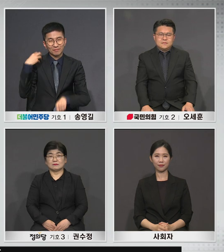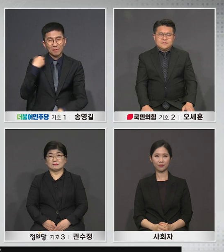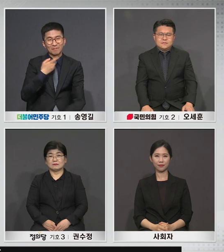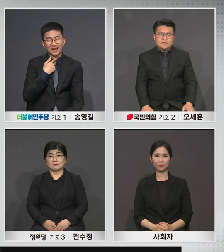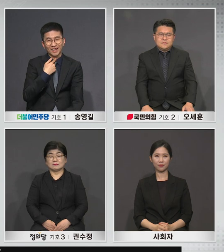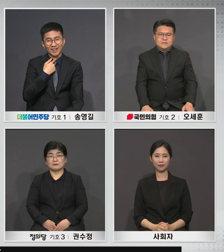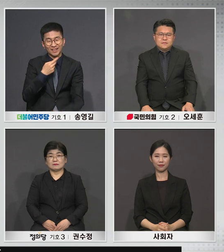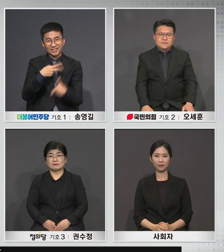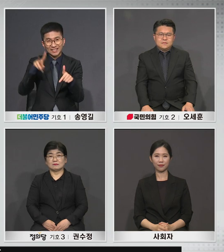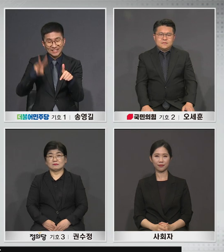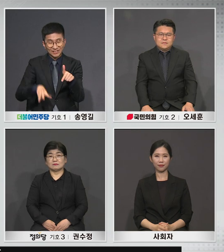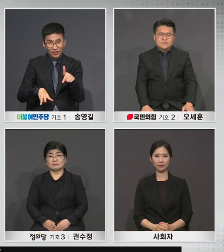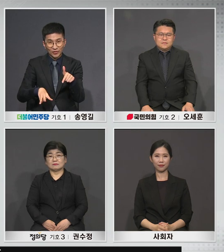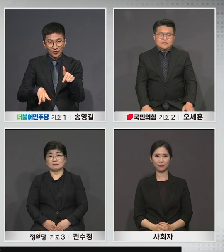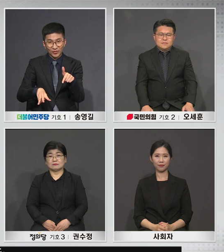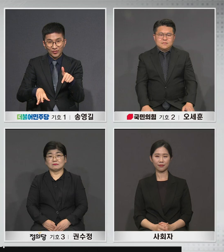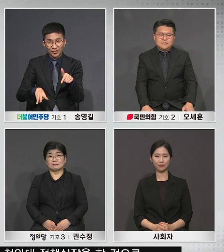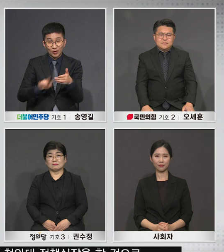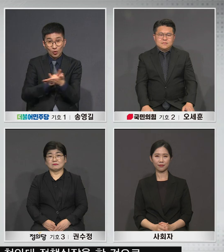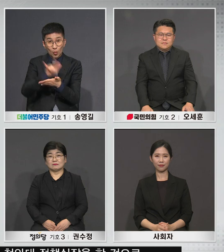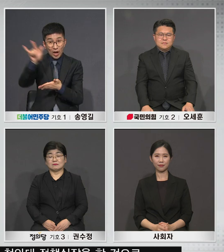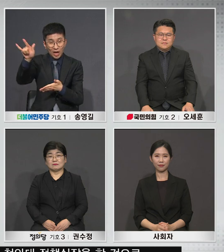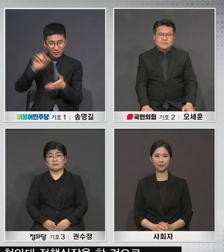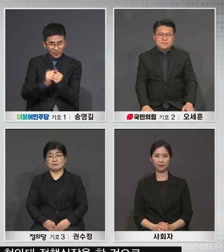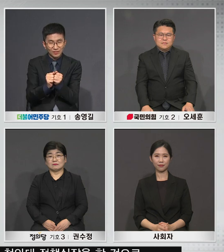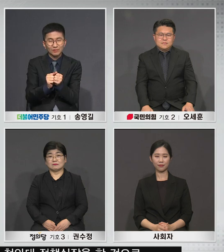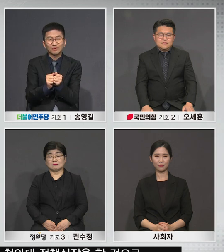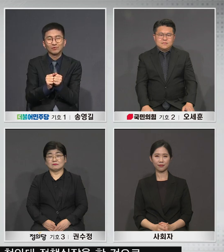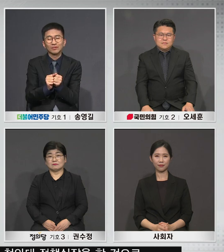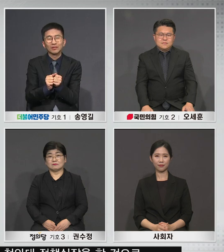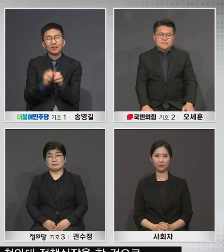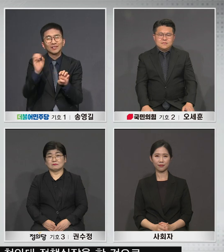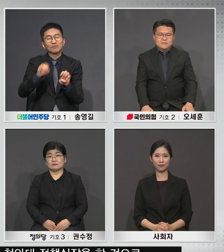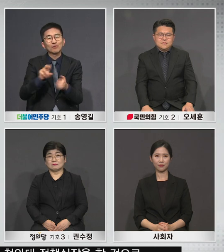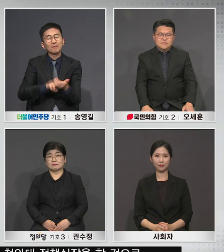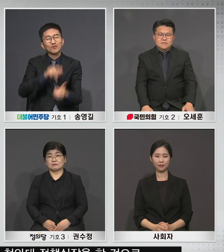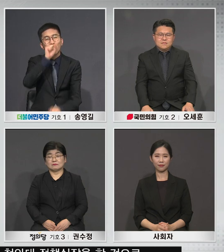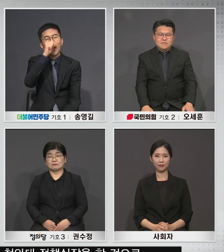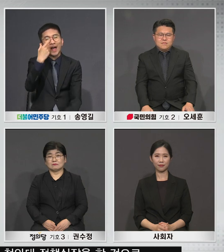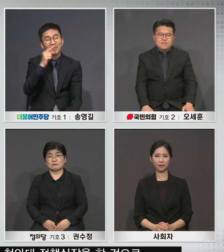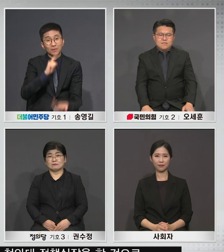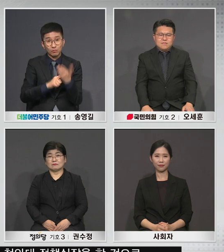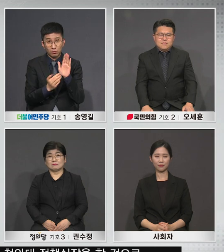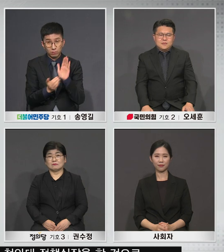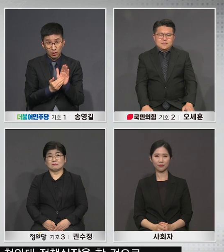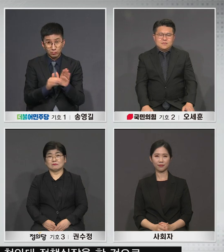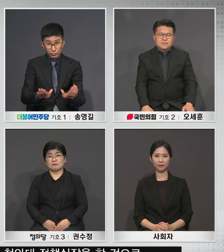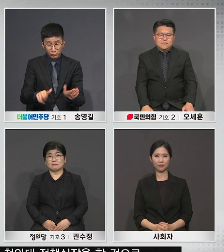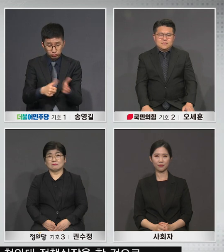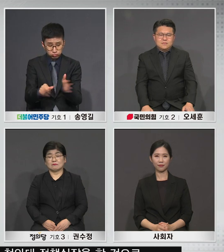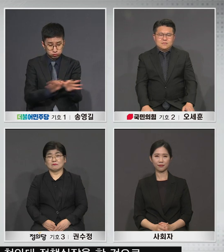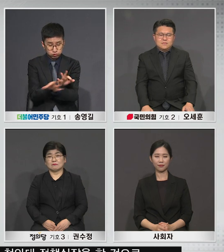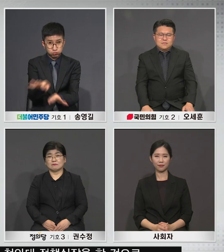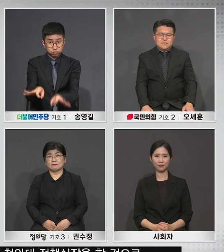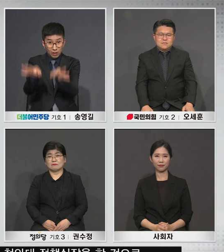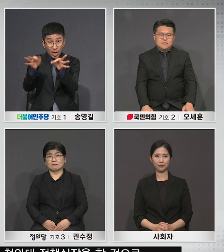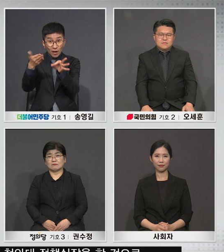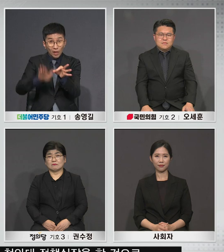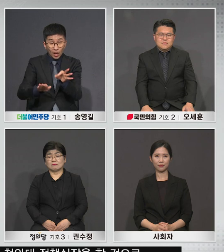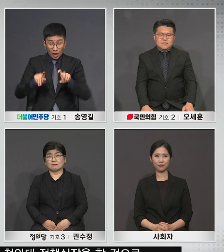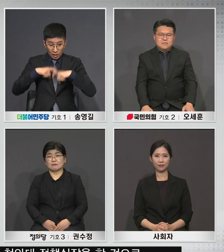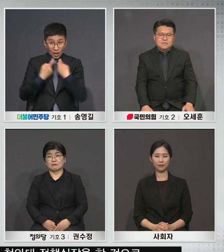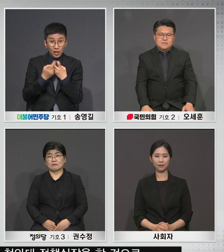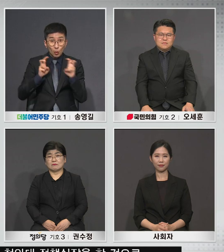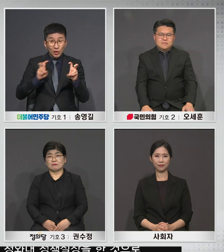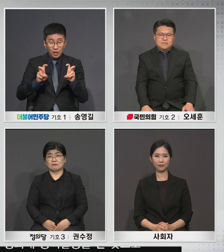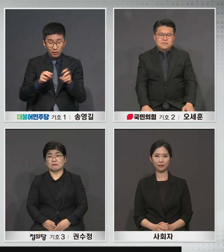지분을 한 40% 매각했으면 좋겠다. 그래서 가뜩이나 물가가 오르는데 이런 민영화 논란이 돼서 더 물가가 오를